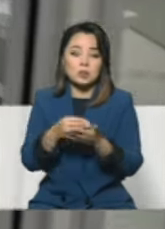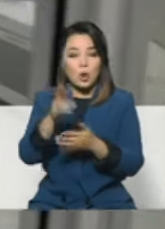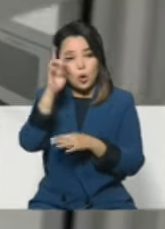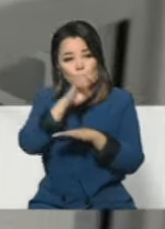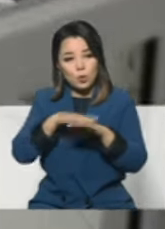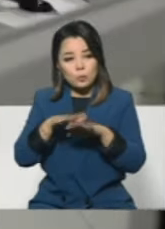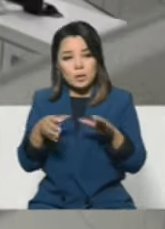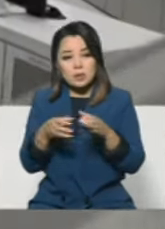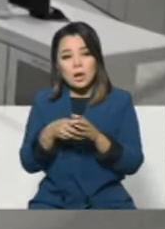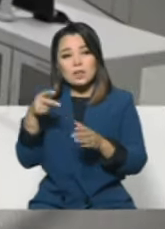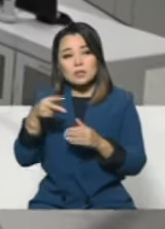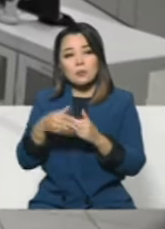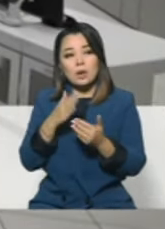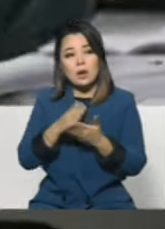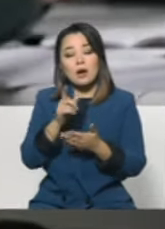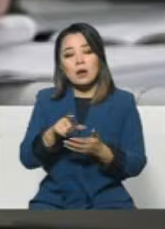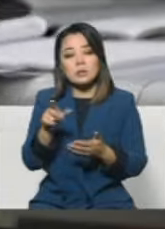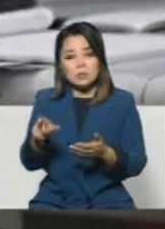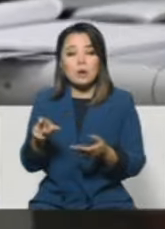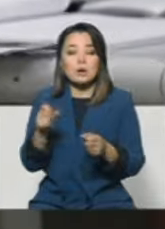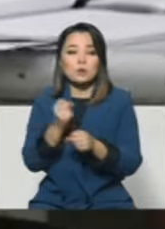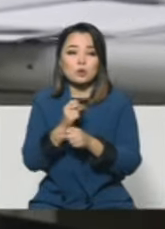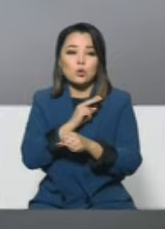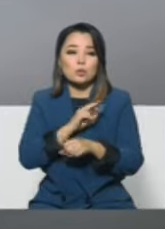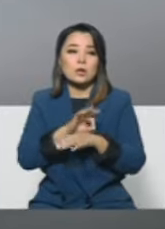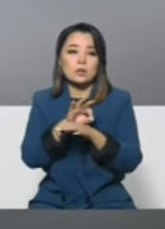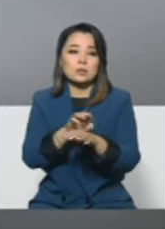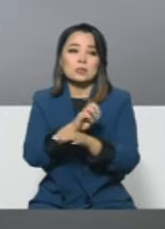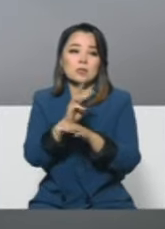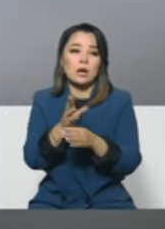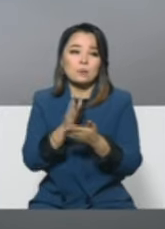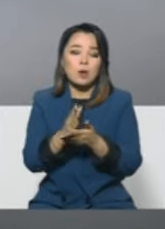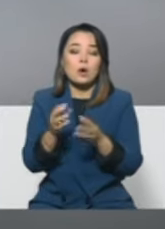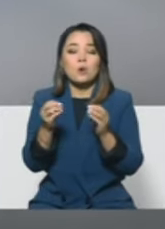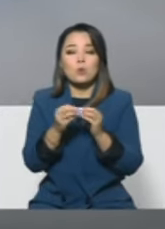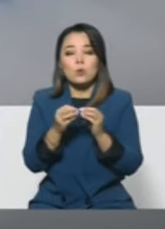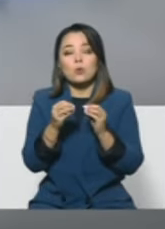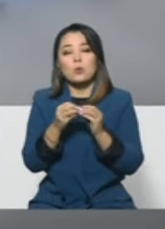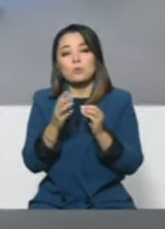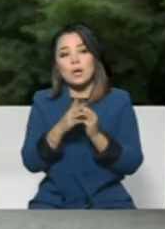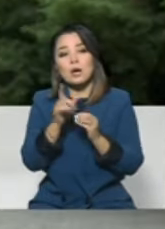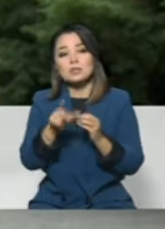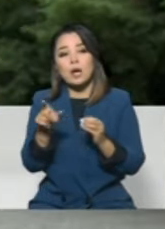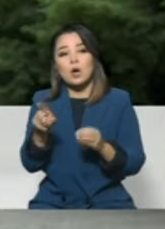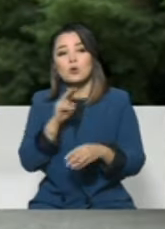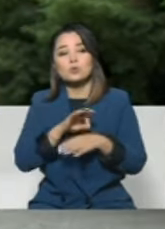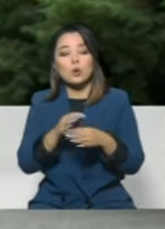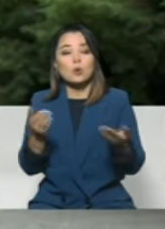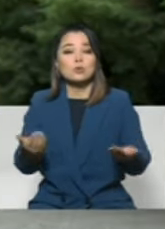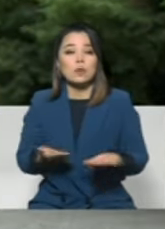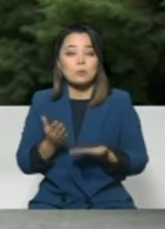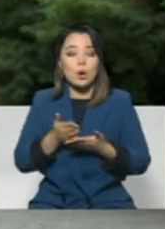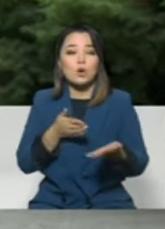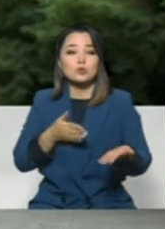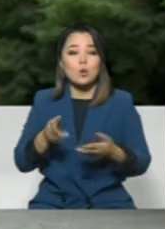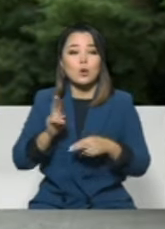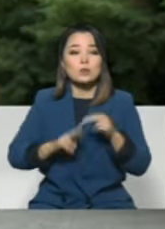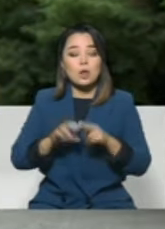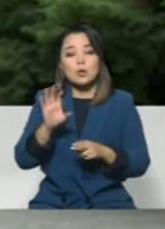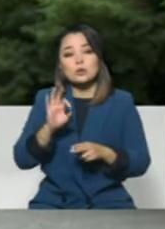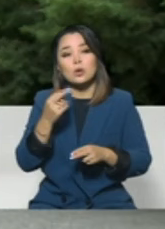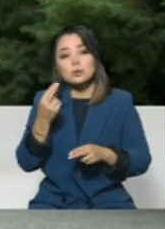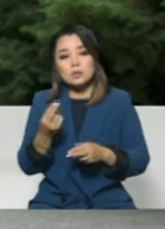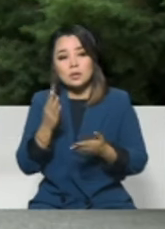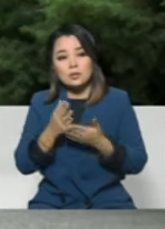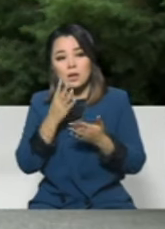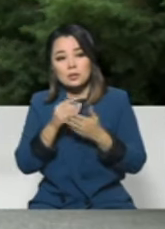де 2 мың адам эксплуатация барысында жұмыспен қамтылады. Үлкенде 10-15 мың адам тұратын болса, ол жаңадан жолдар салынады, жаңағы өзінің социалды